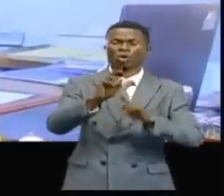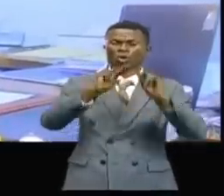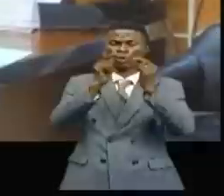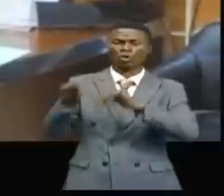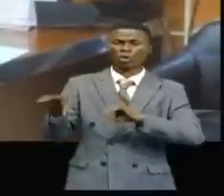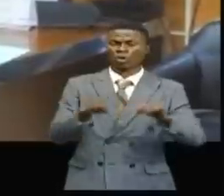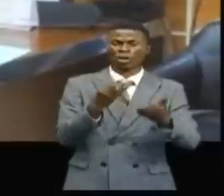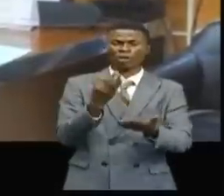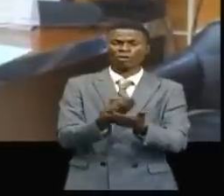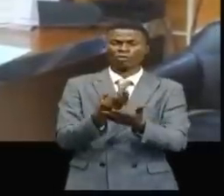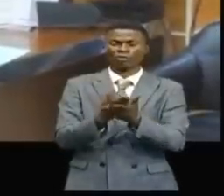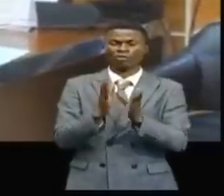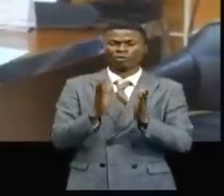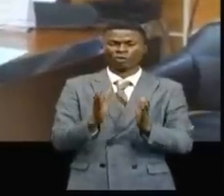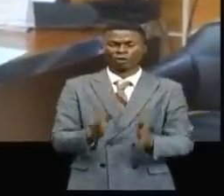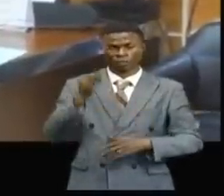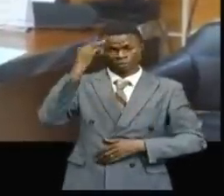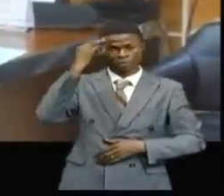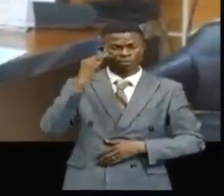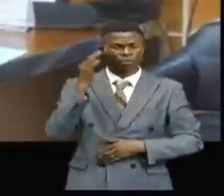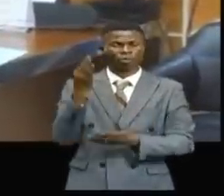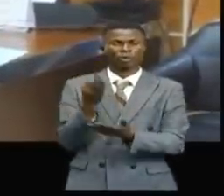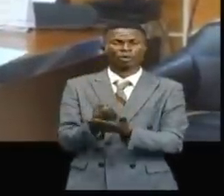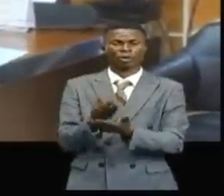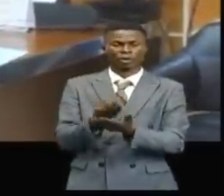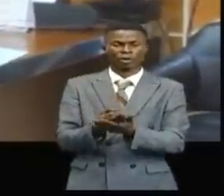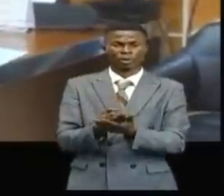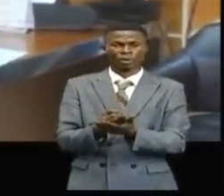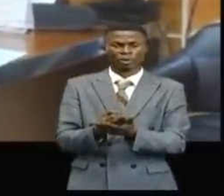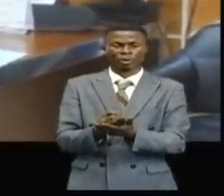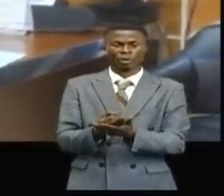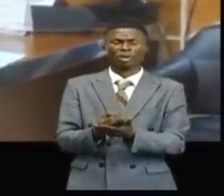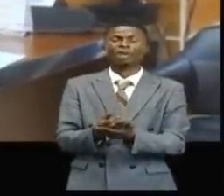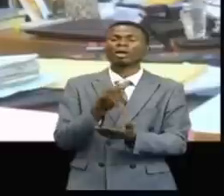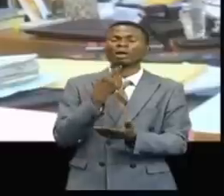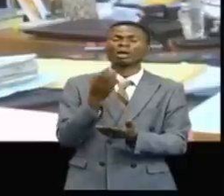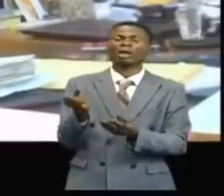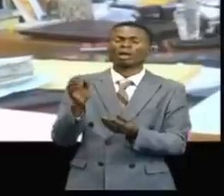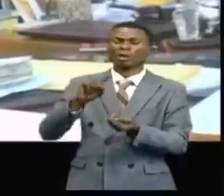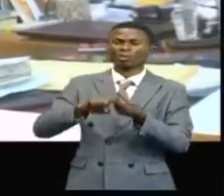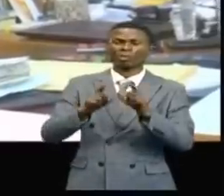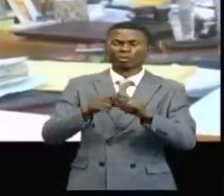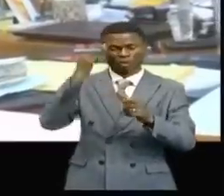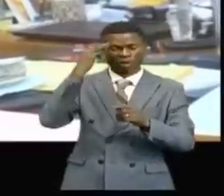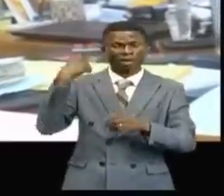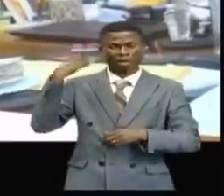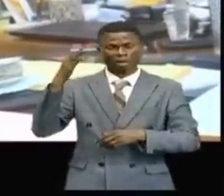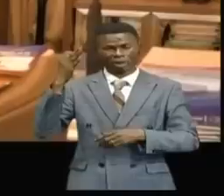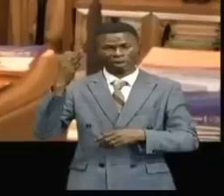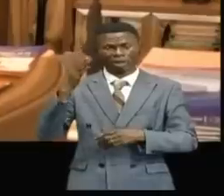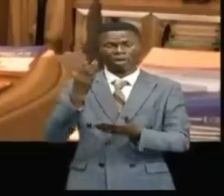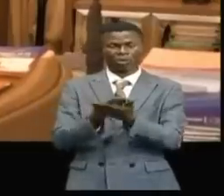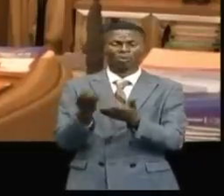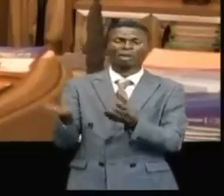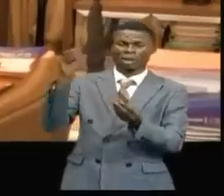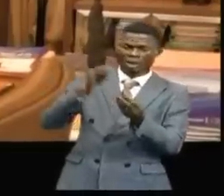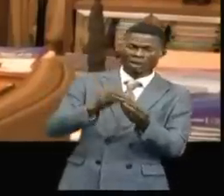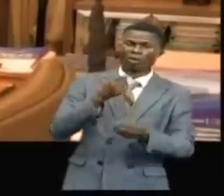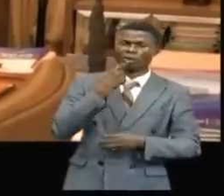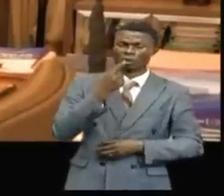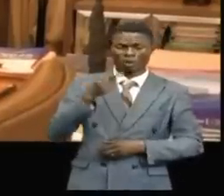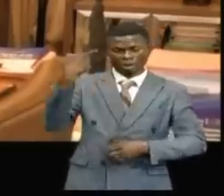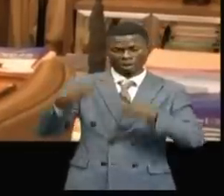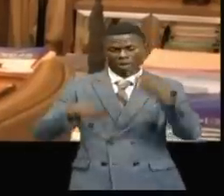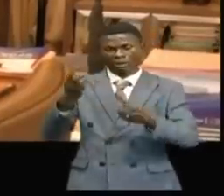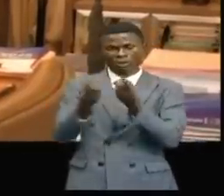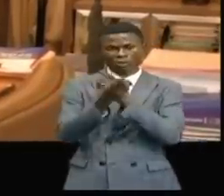d'action financière. Le ministre des Finances a été complété à ses propos par le ministre d'État, ministre au budget. Après débat